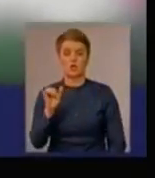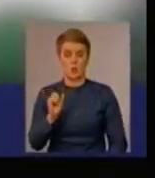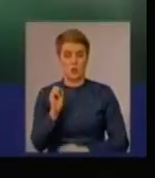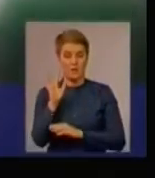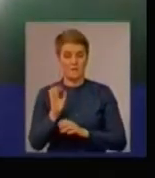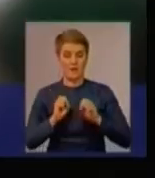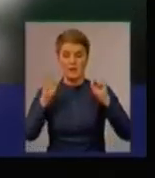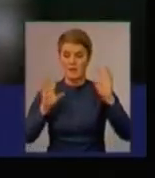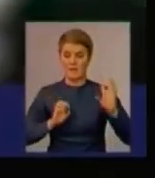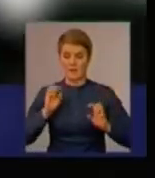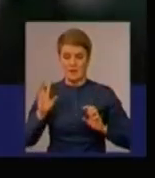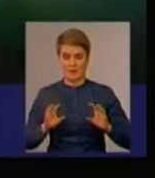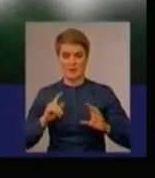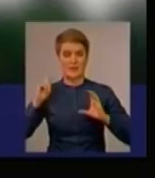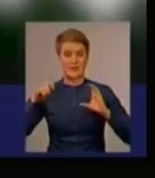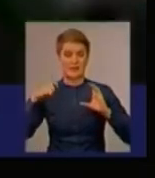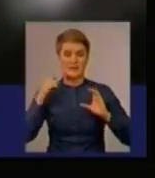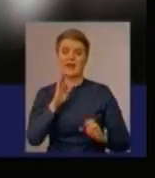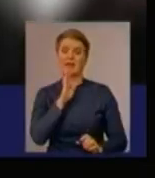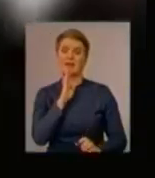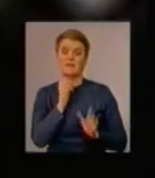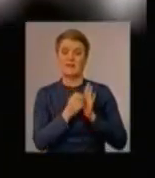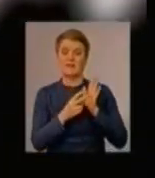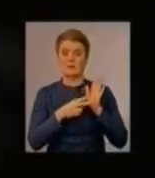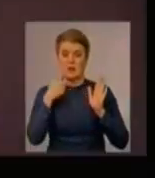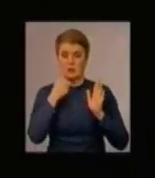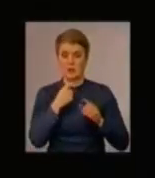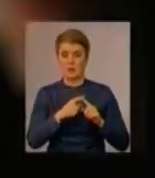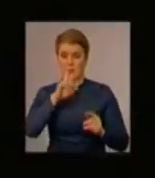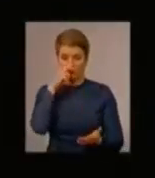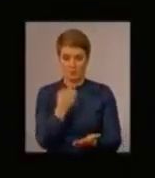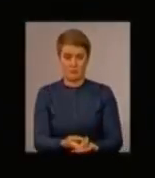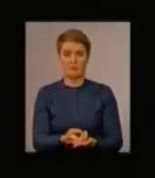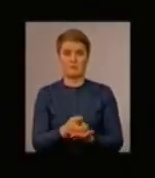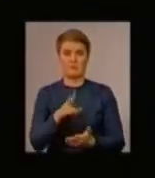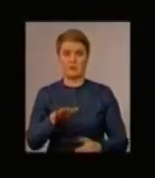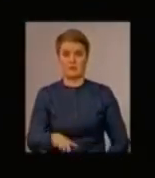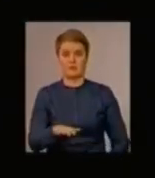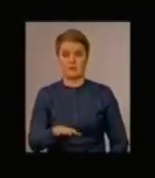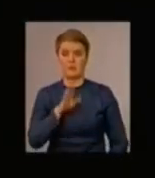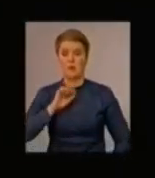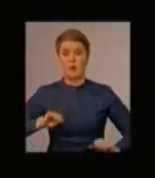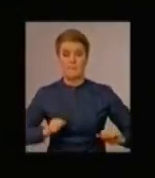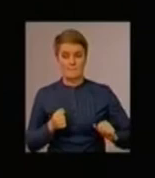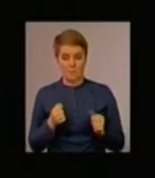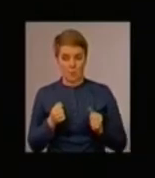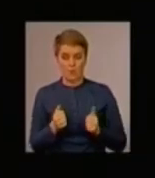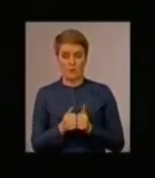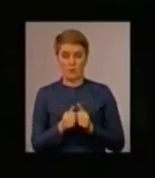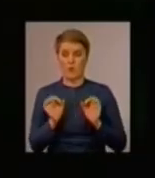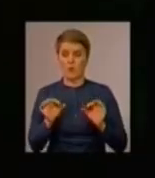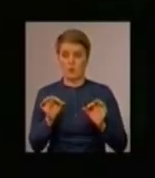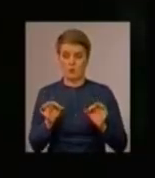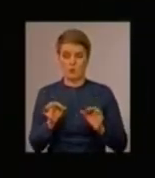фейерверків. Ці кадри на згадку фільмувала 17-річна дівчина. Вже за мить вона без тями падає на землю. Подруги, що були поруч,